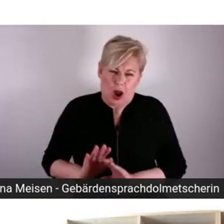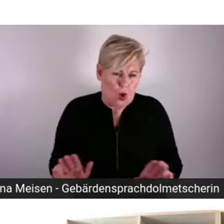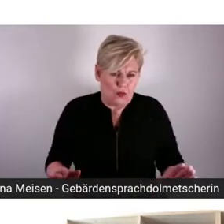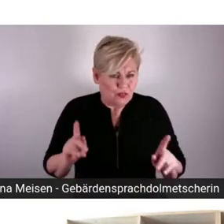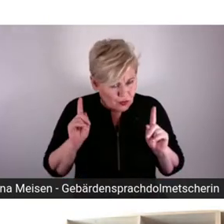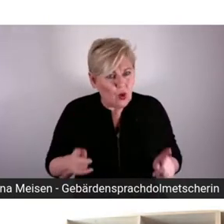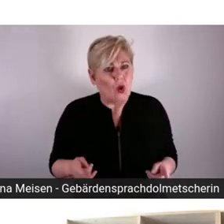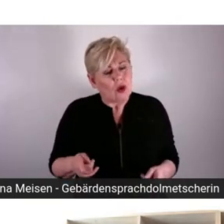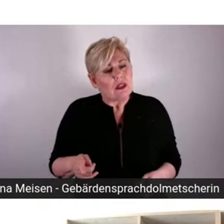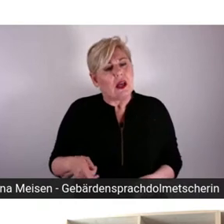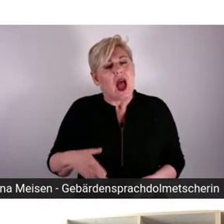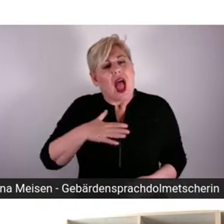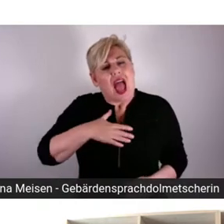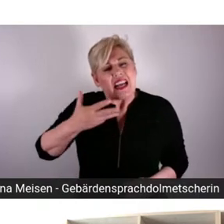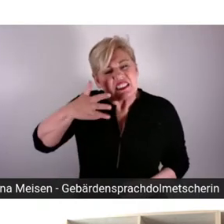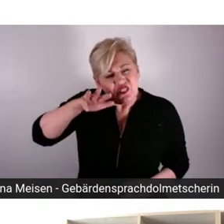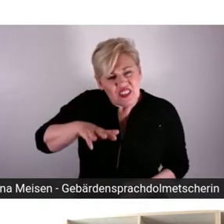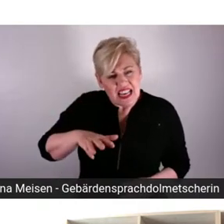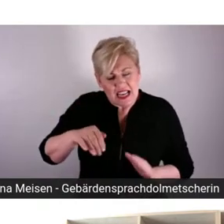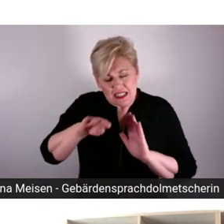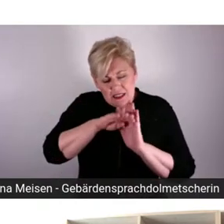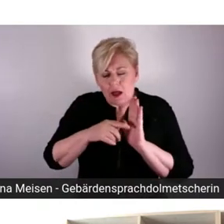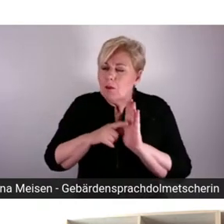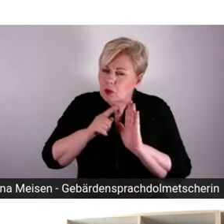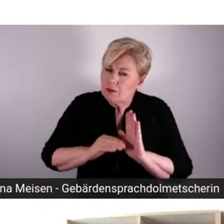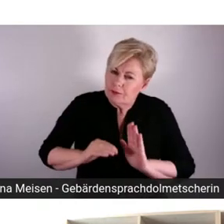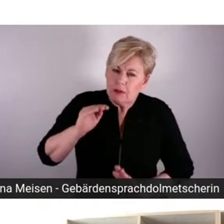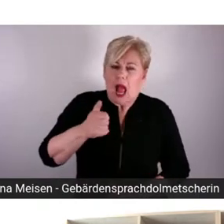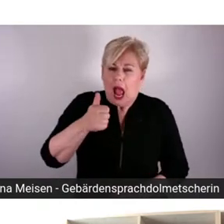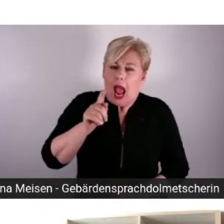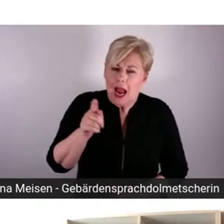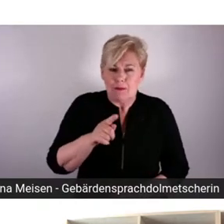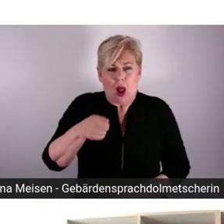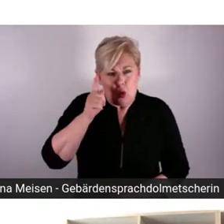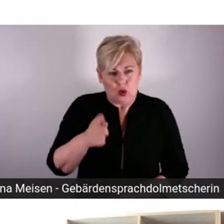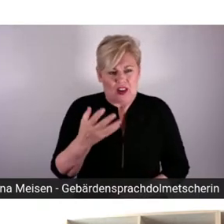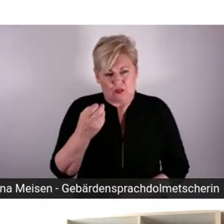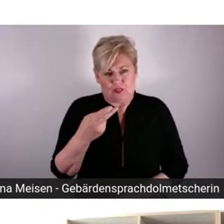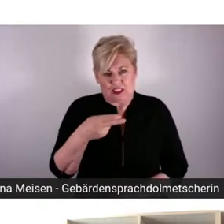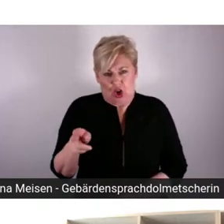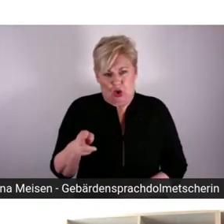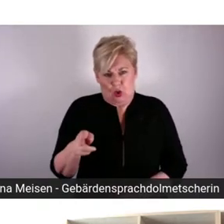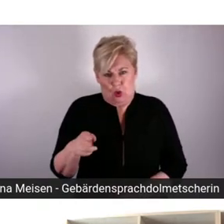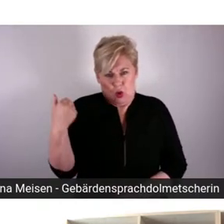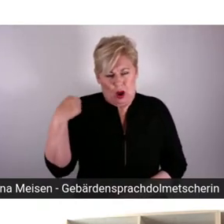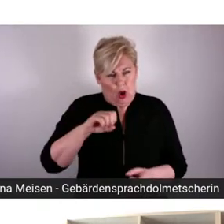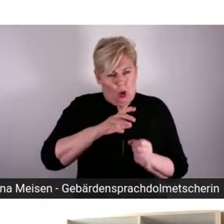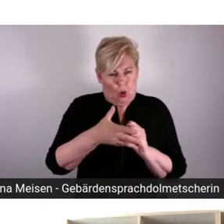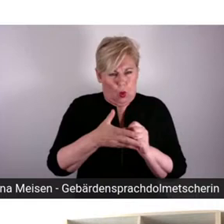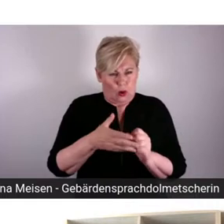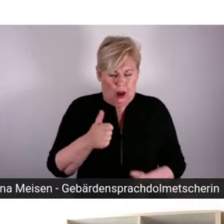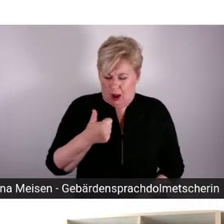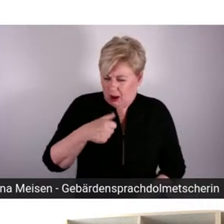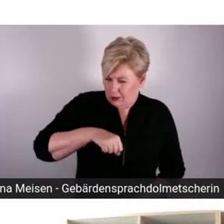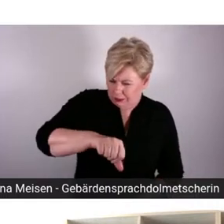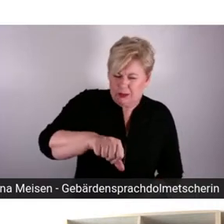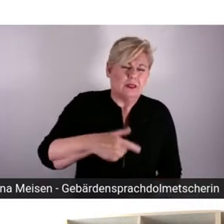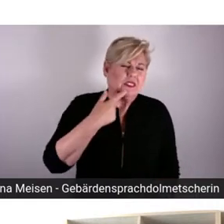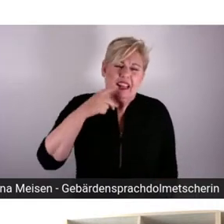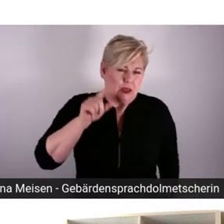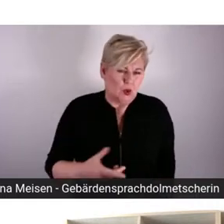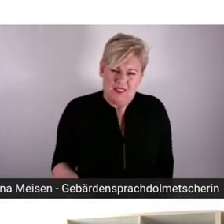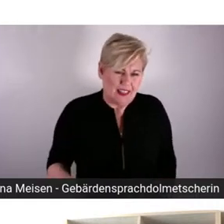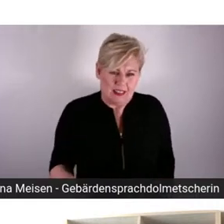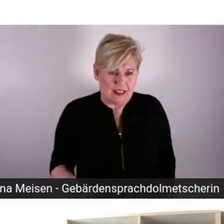Hartz-IV-Regelung sofort zu erhöhen, einmalig 150 Euro in der Corona-Krise, das war viel zu wenig, aber wir müssen wirklich wegkommen von